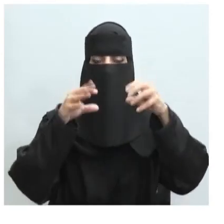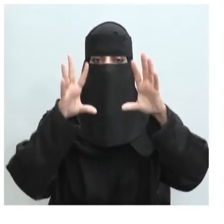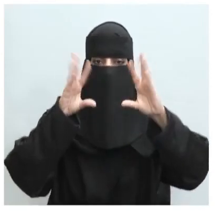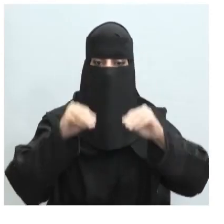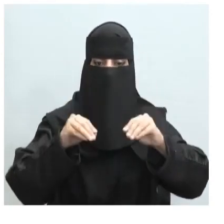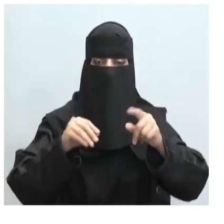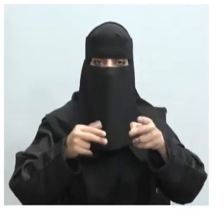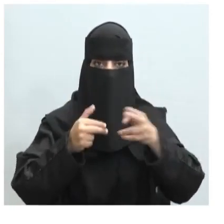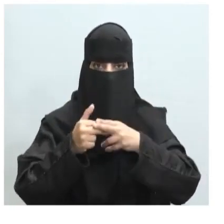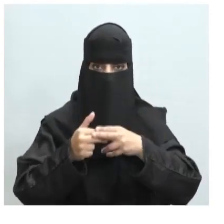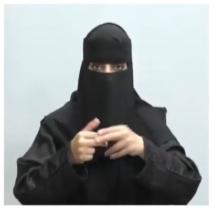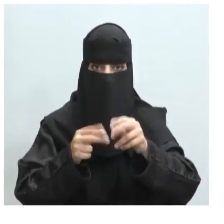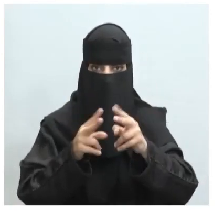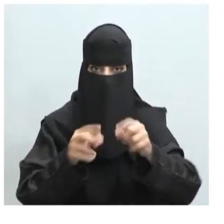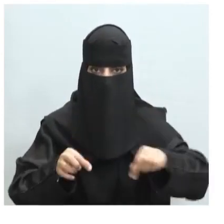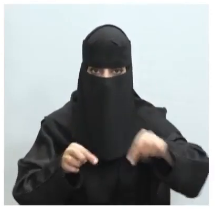يضاء ذلك المصباح